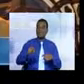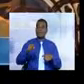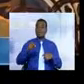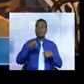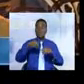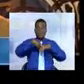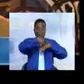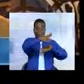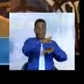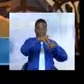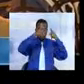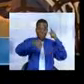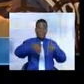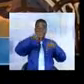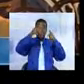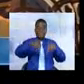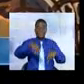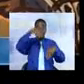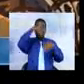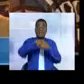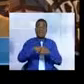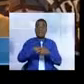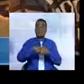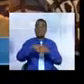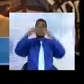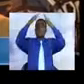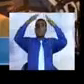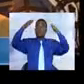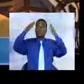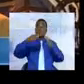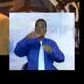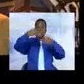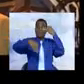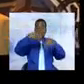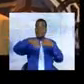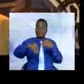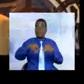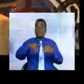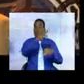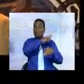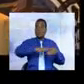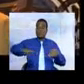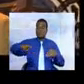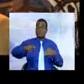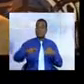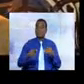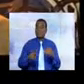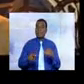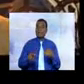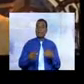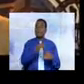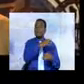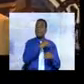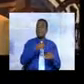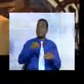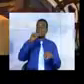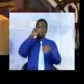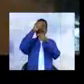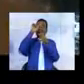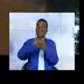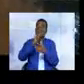tribunal royal, qui est le tribunal central du royaume, qui va être tranché en dernier ressort. Voilà comment fonctionnent